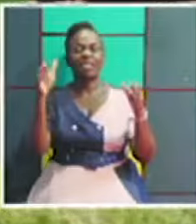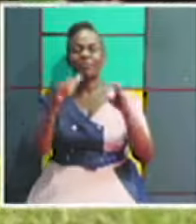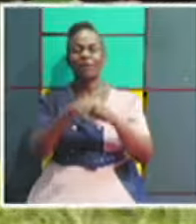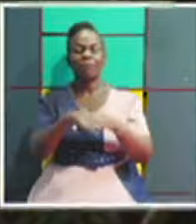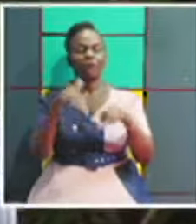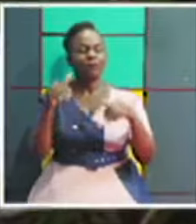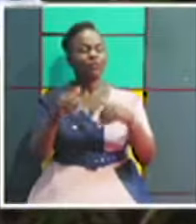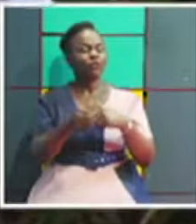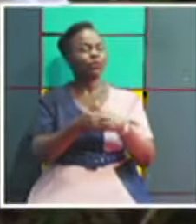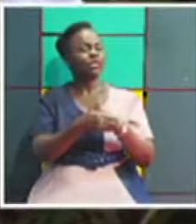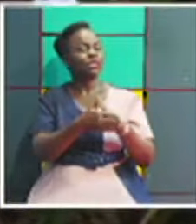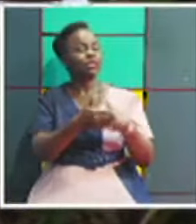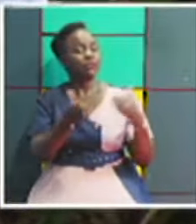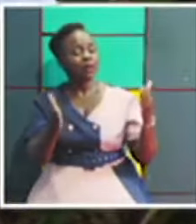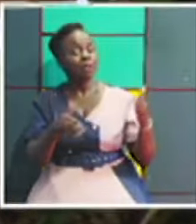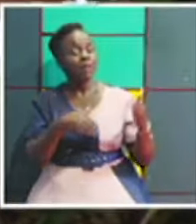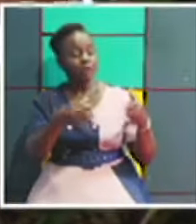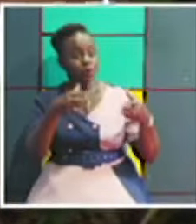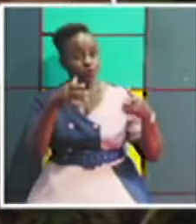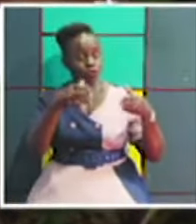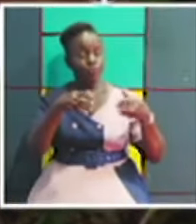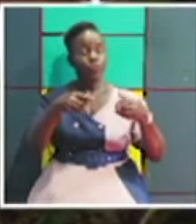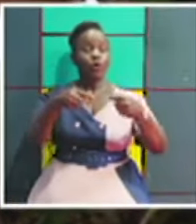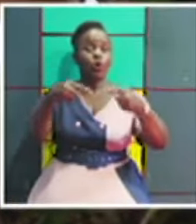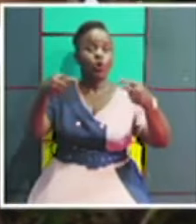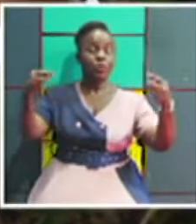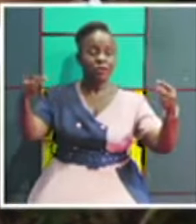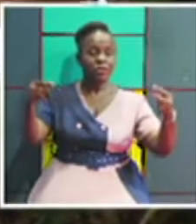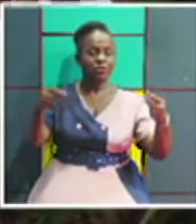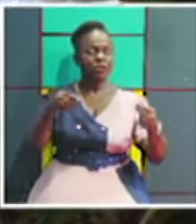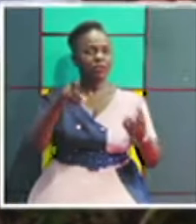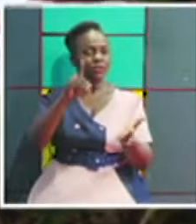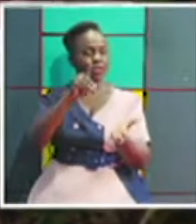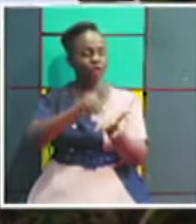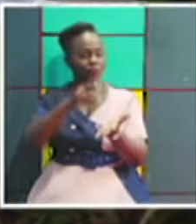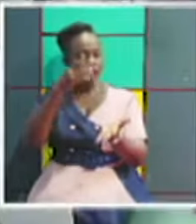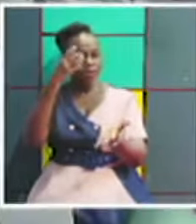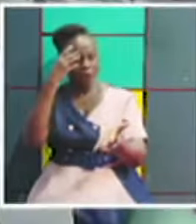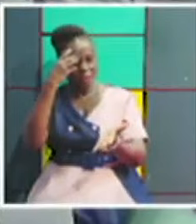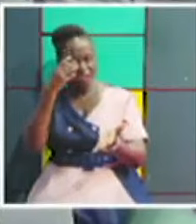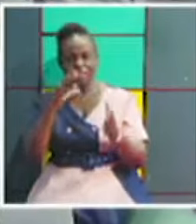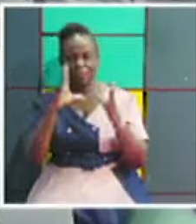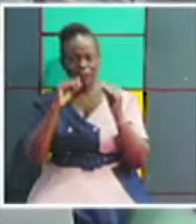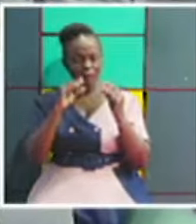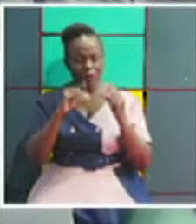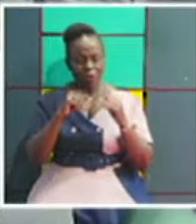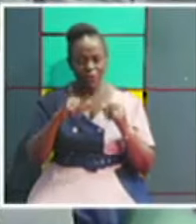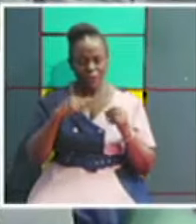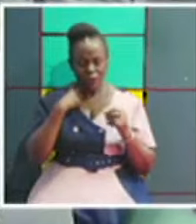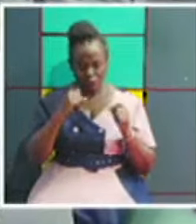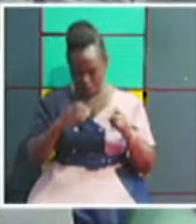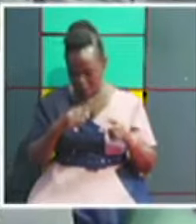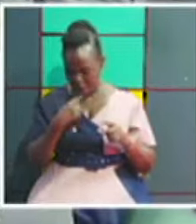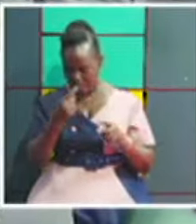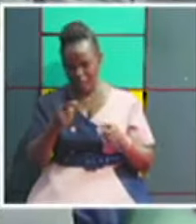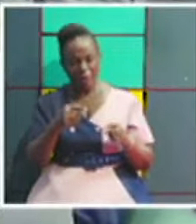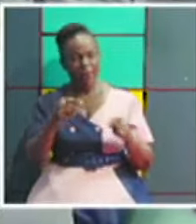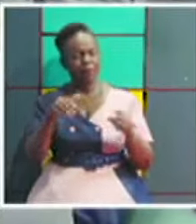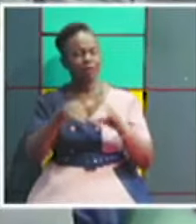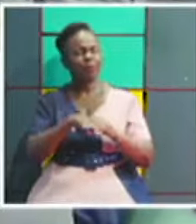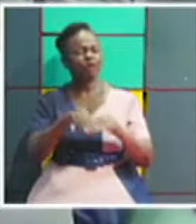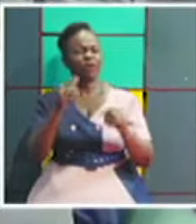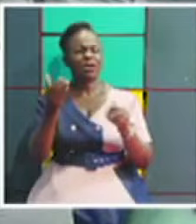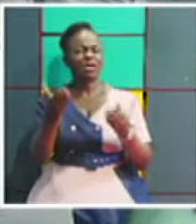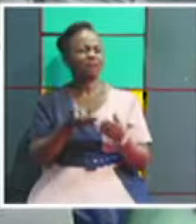mulambulukufu kababere abali ku ludda oluvuganya gavumenti. Besigye ono mu bigambo ebitawoomya nakabululu annyonnyodde nti ababaka tebalina